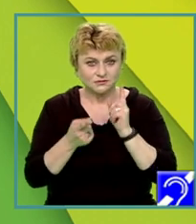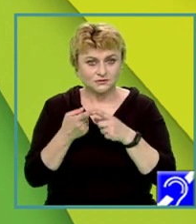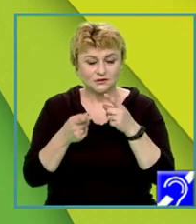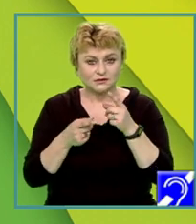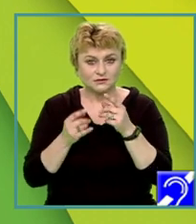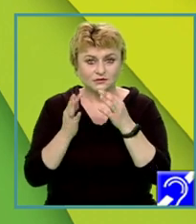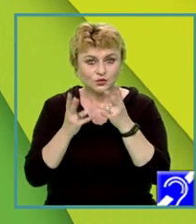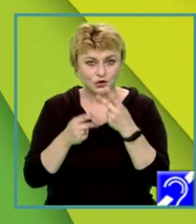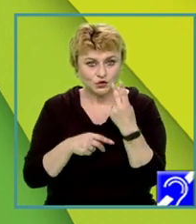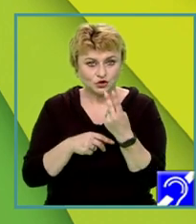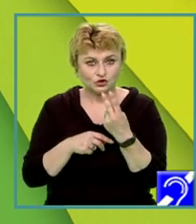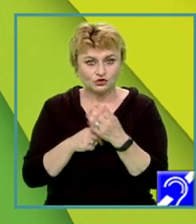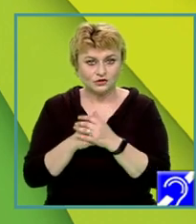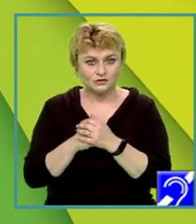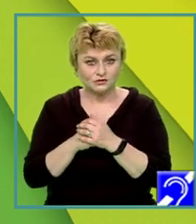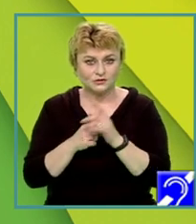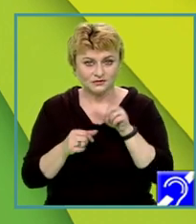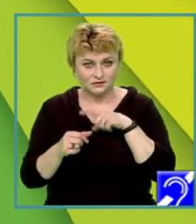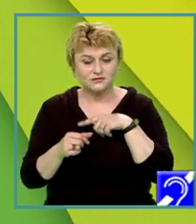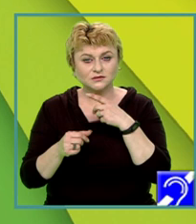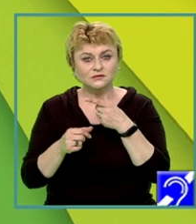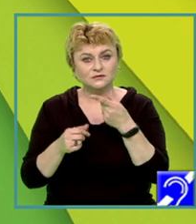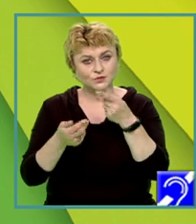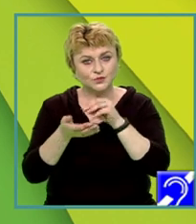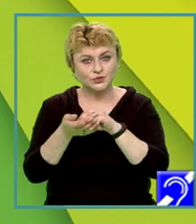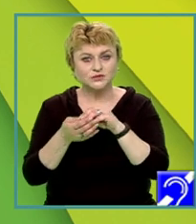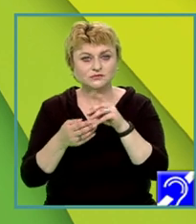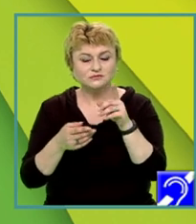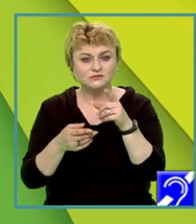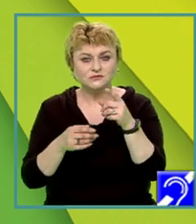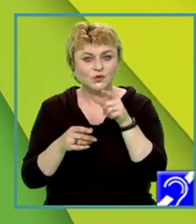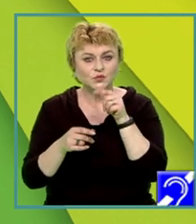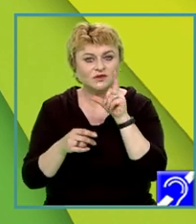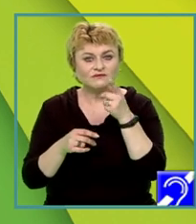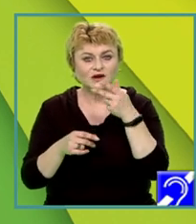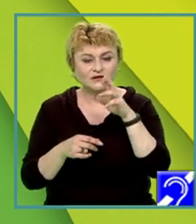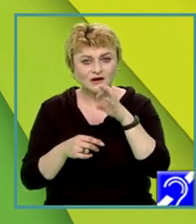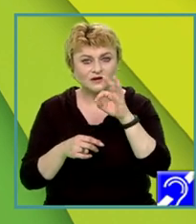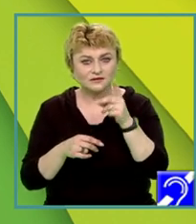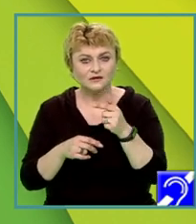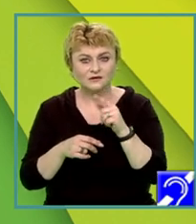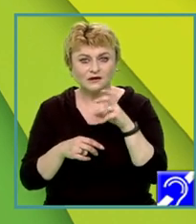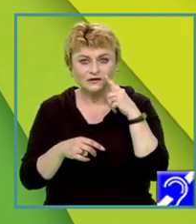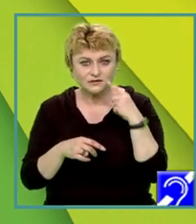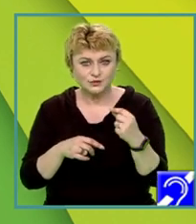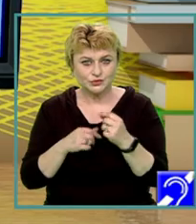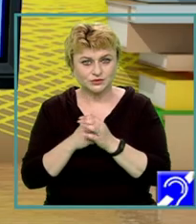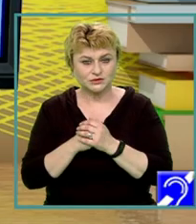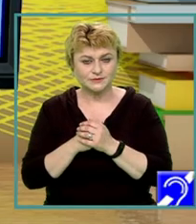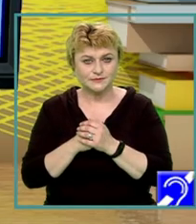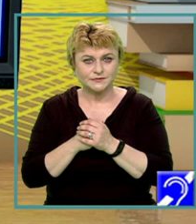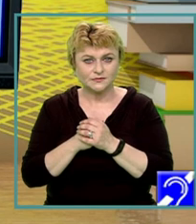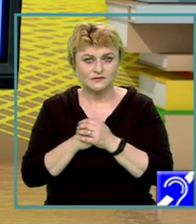reprezenta restul este și el poziționat printre variantele de răspuns așa încât vor fi putut duce în eroare